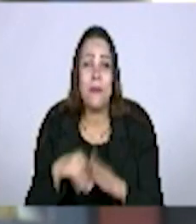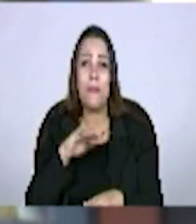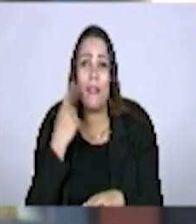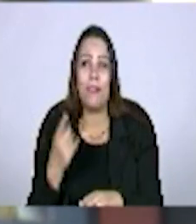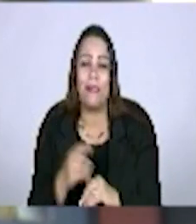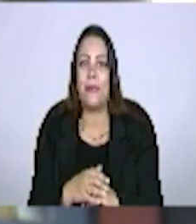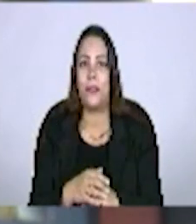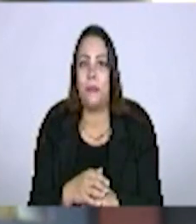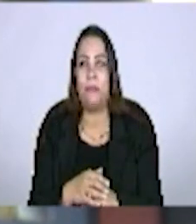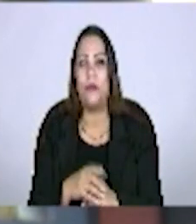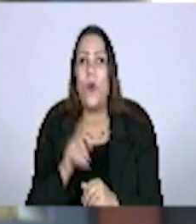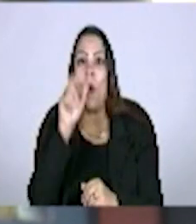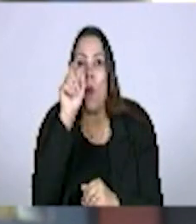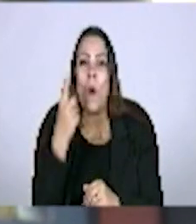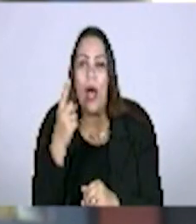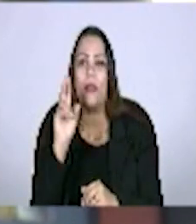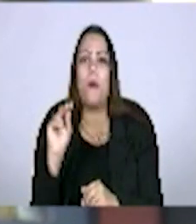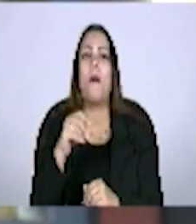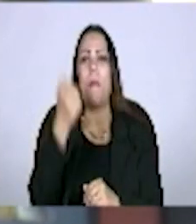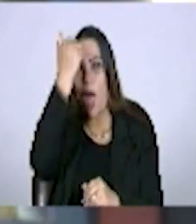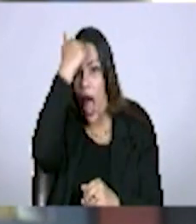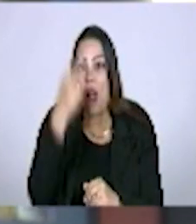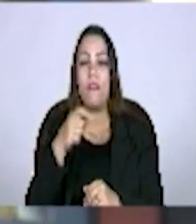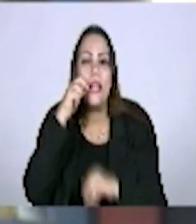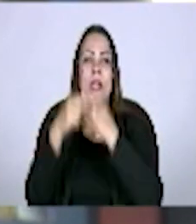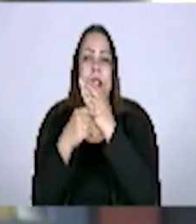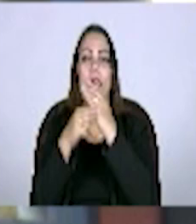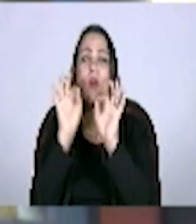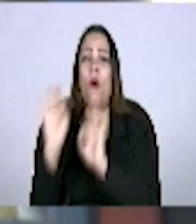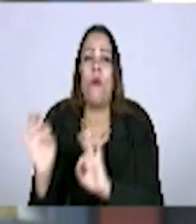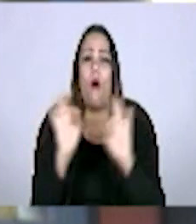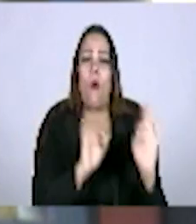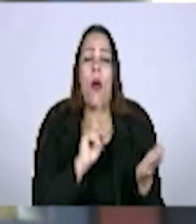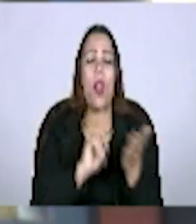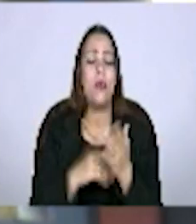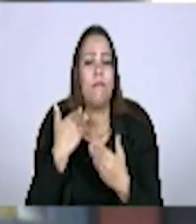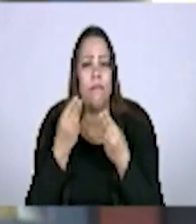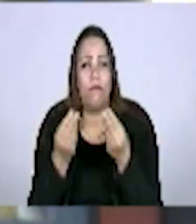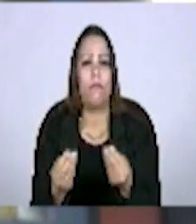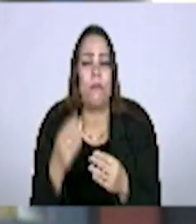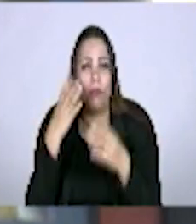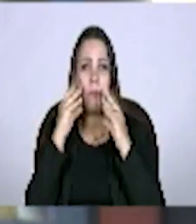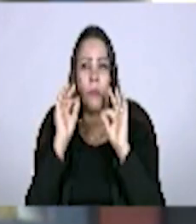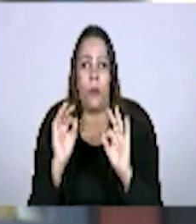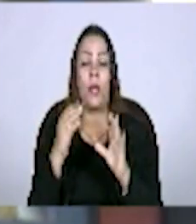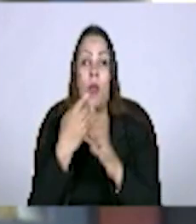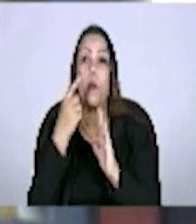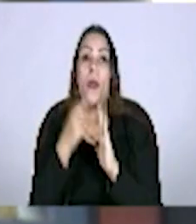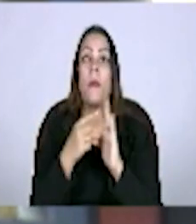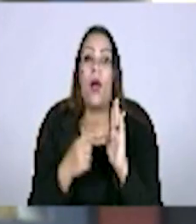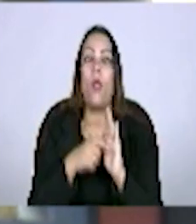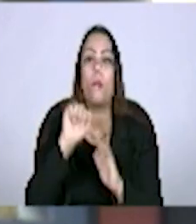وطبعا واحد زي الف دي نفس انسانيه لها كل احترام وتقدير لكن احنا بنتكلم على المنطق